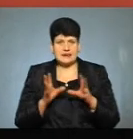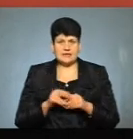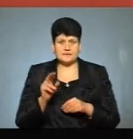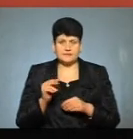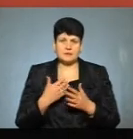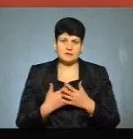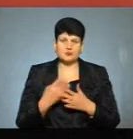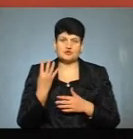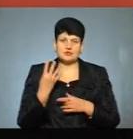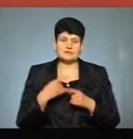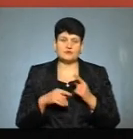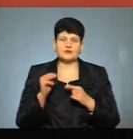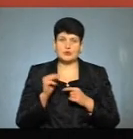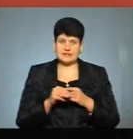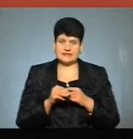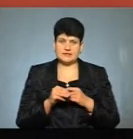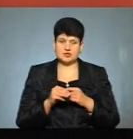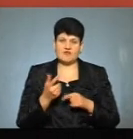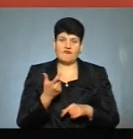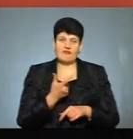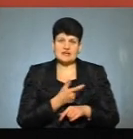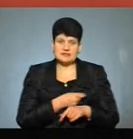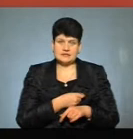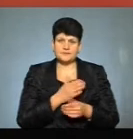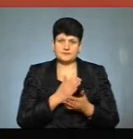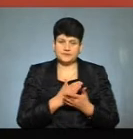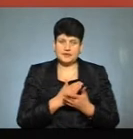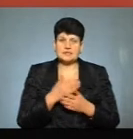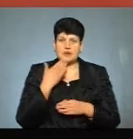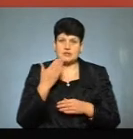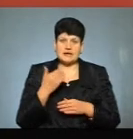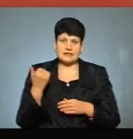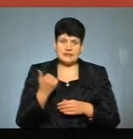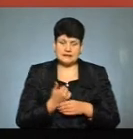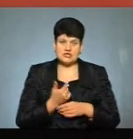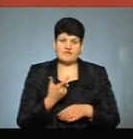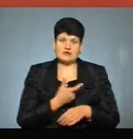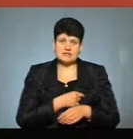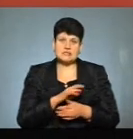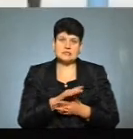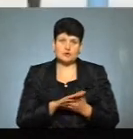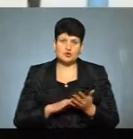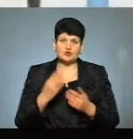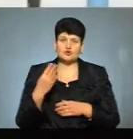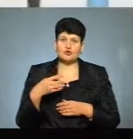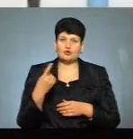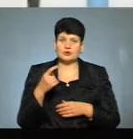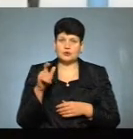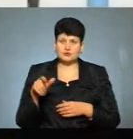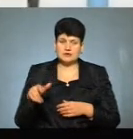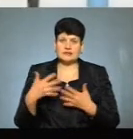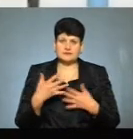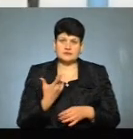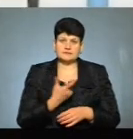приблизно 4,5 тисячі вакциновано. За останній тиждень, до речі, тобто вакцинація продовжується, 41 особа вакцинувалася